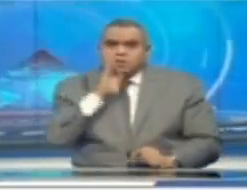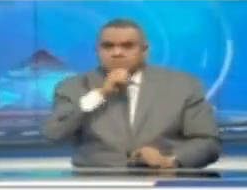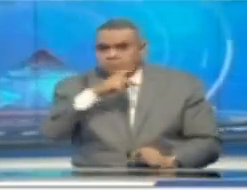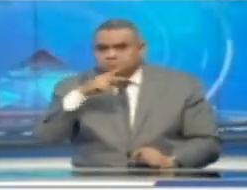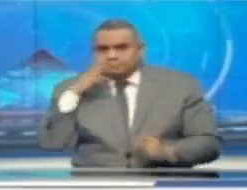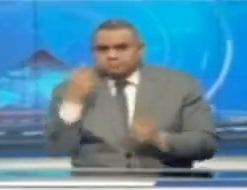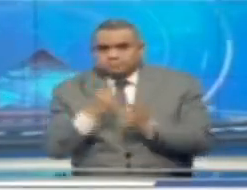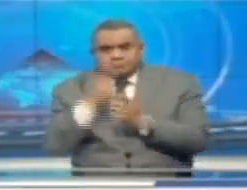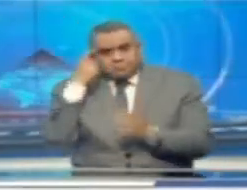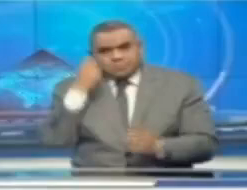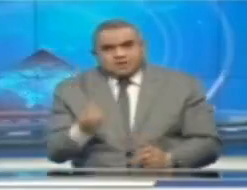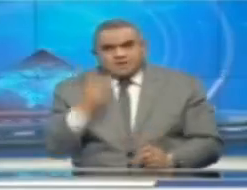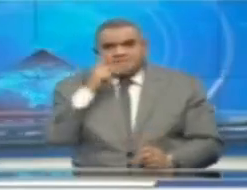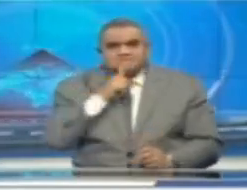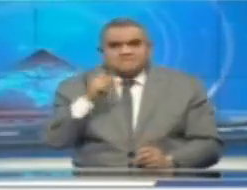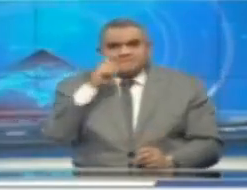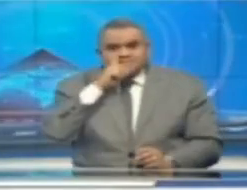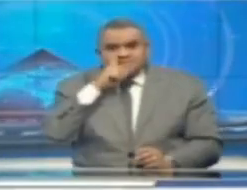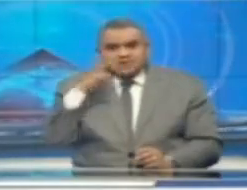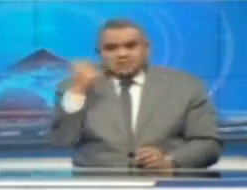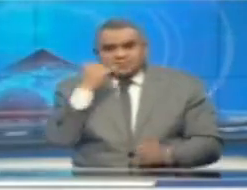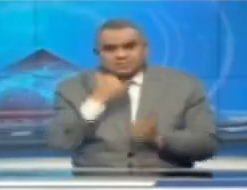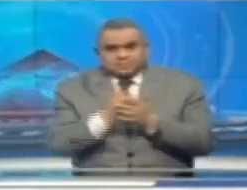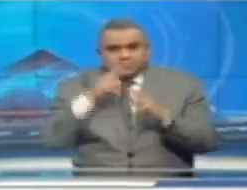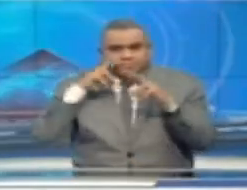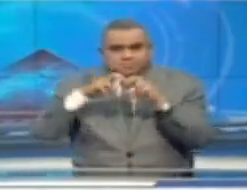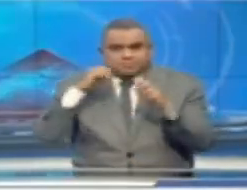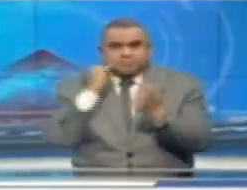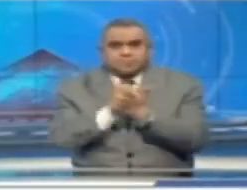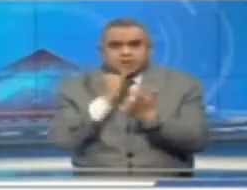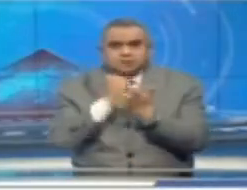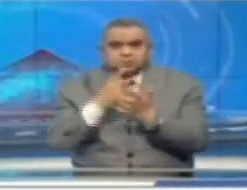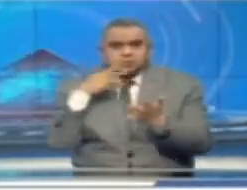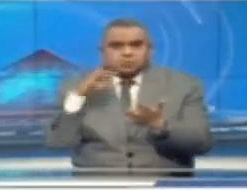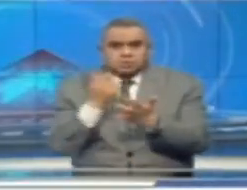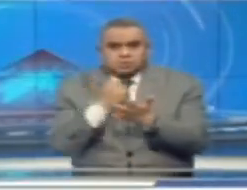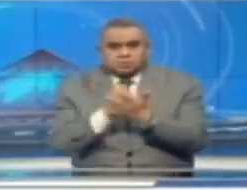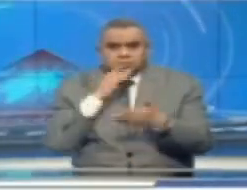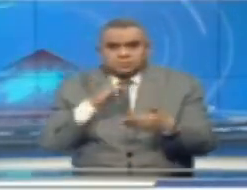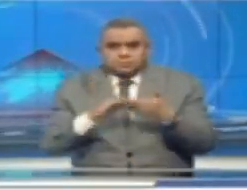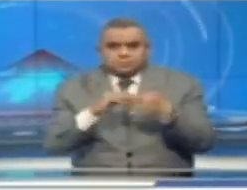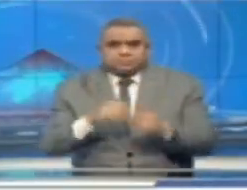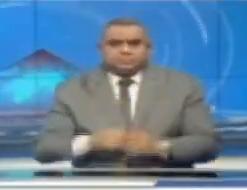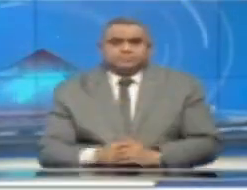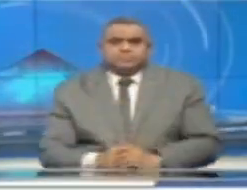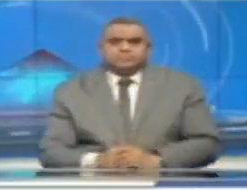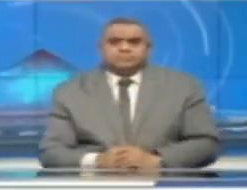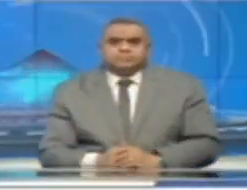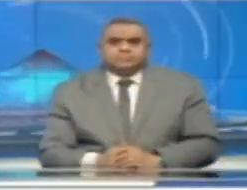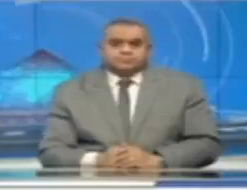لاثقال مهاراتهم الفنيه والتي يشرف عليها مختصون في هذا المجال.